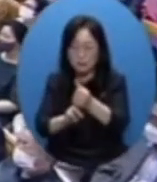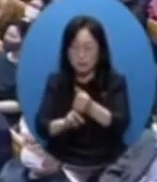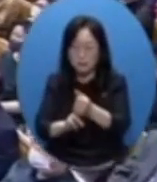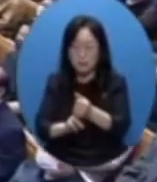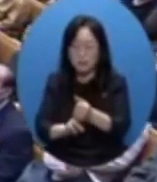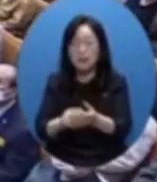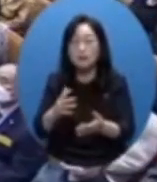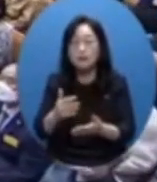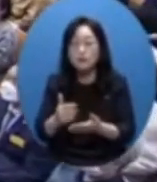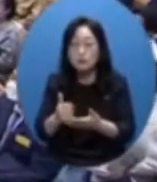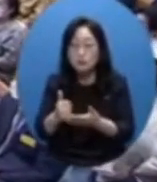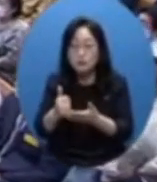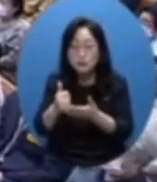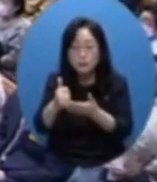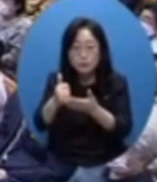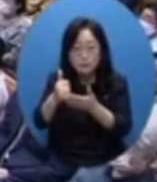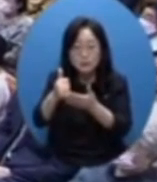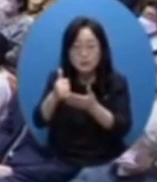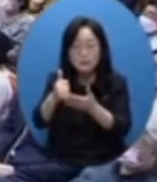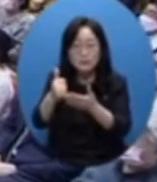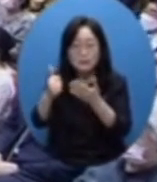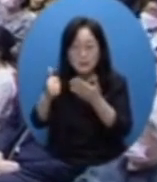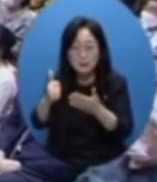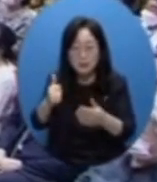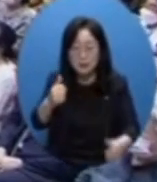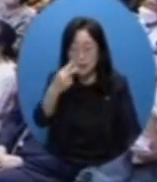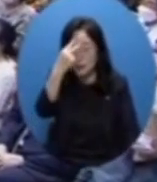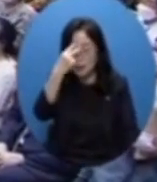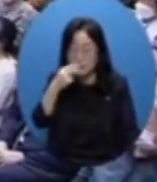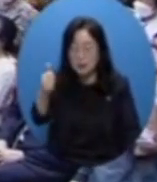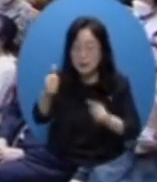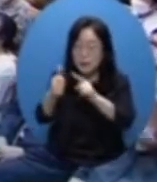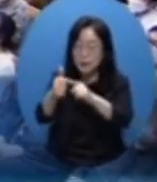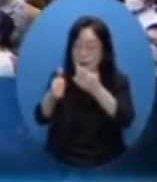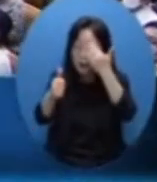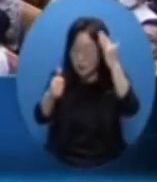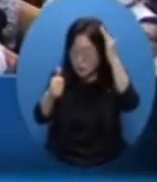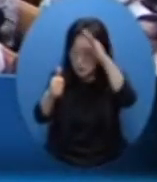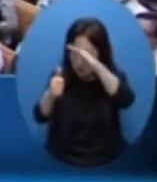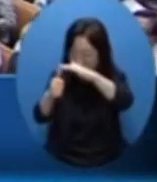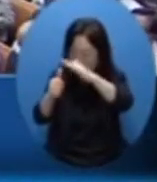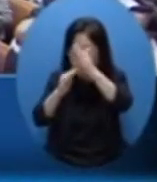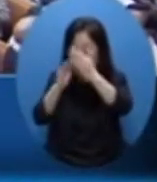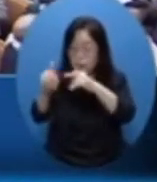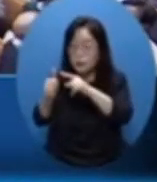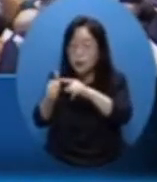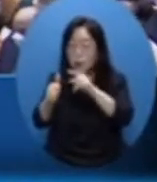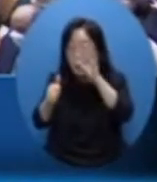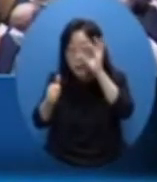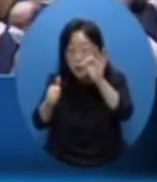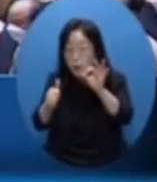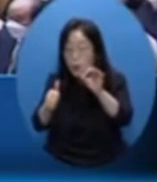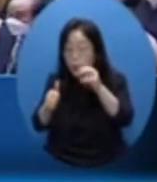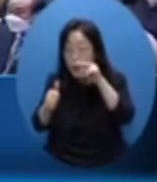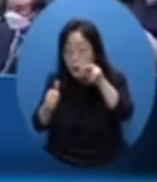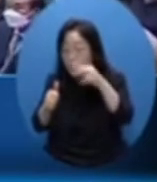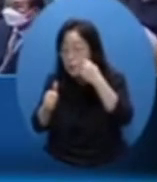주님께서 매년 에게 안수 하신다 물으셨습니다 무엇이 보이느냐 무엇이 보이느냐